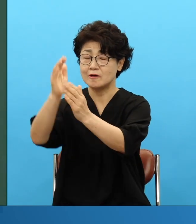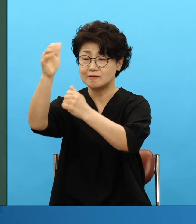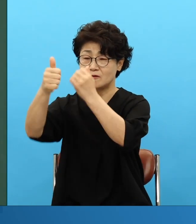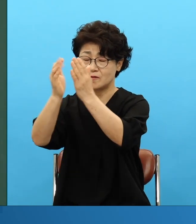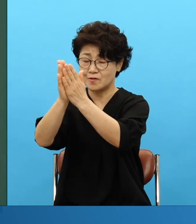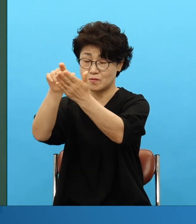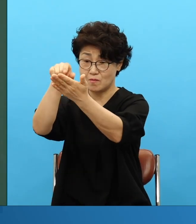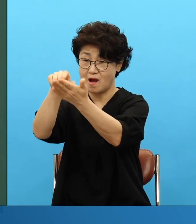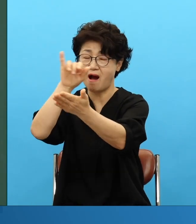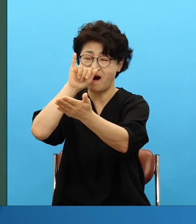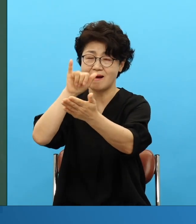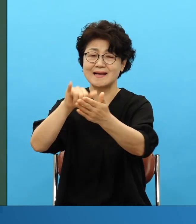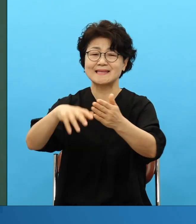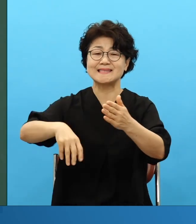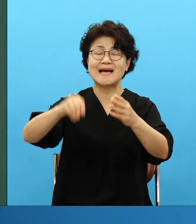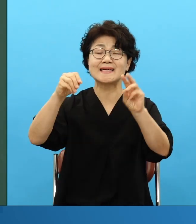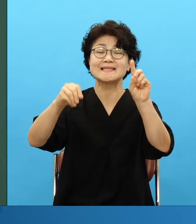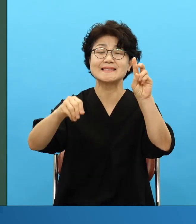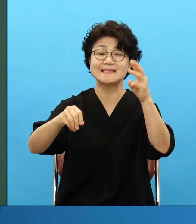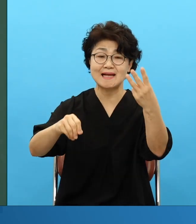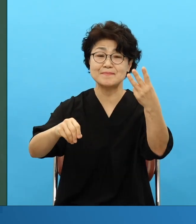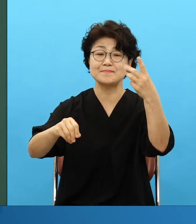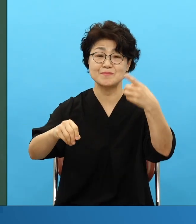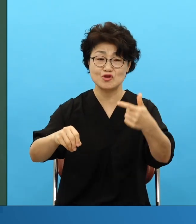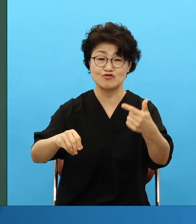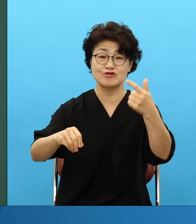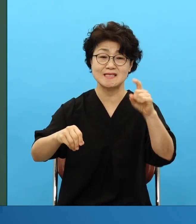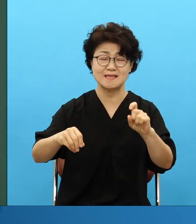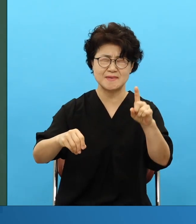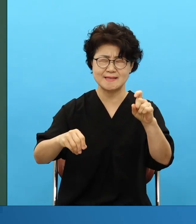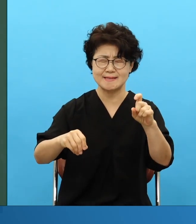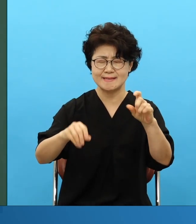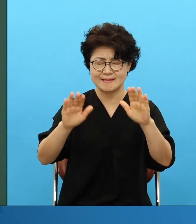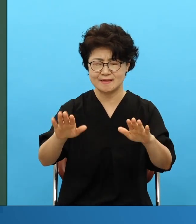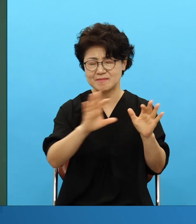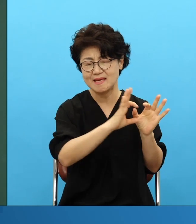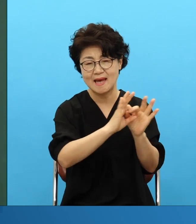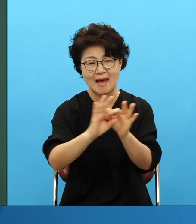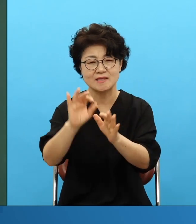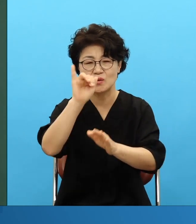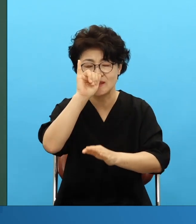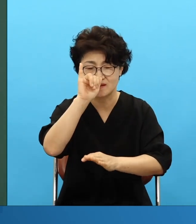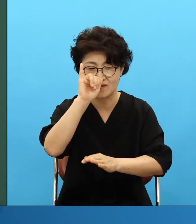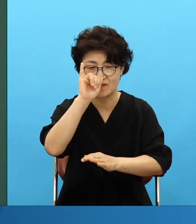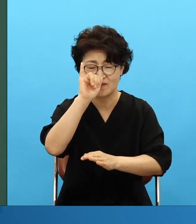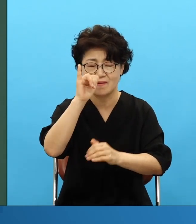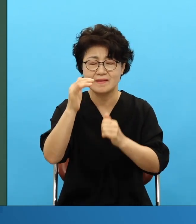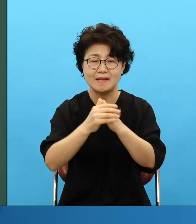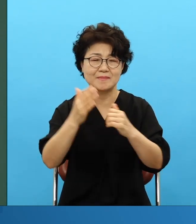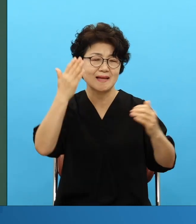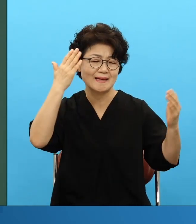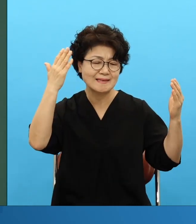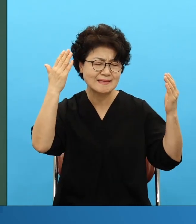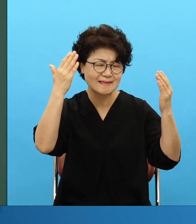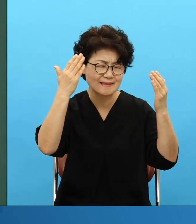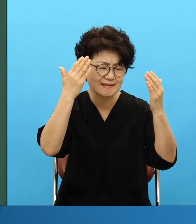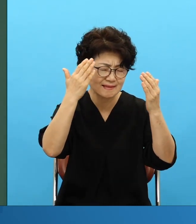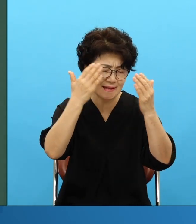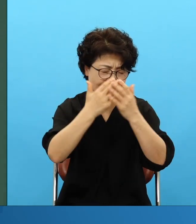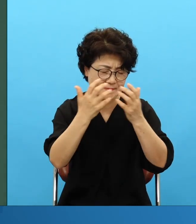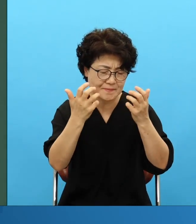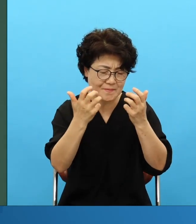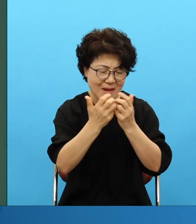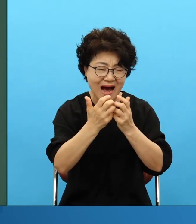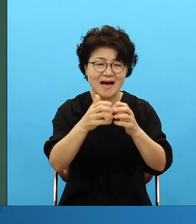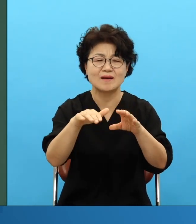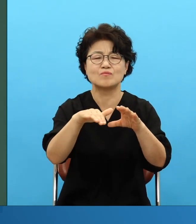problem that arose, Genesis 3, 6, 11, it's taking place even now. 그래서 흑암 문화가 나올 수밖에 없는 겁니다. And that is why the